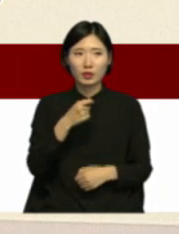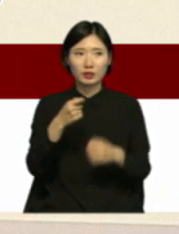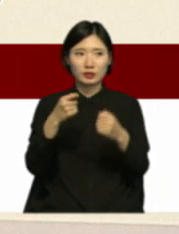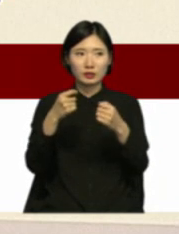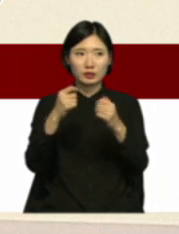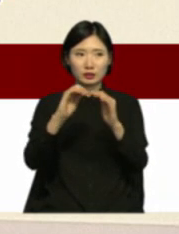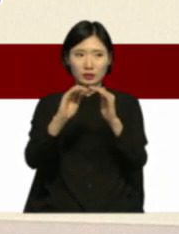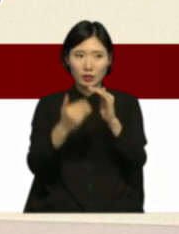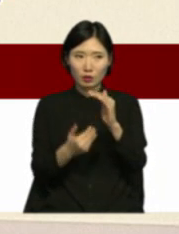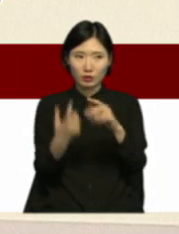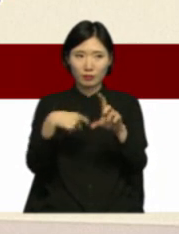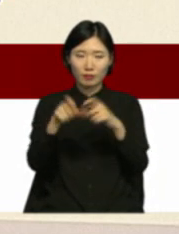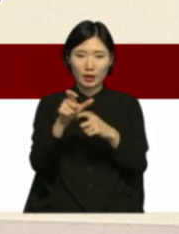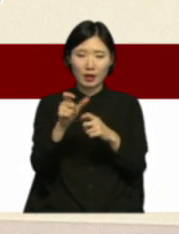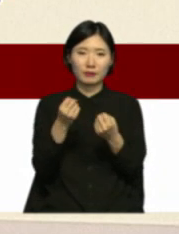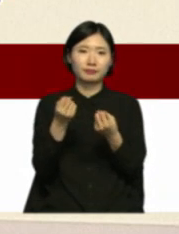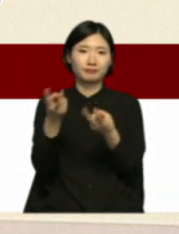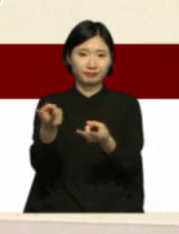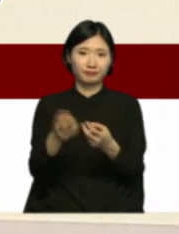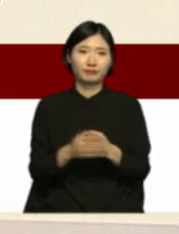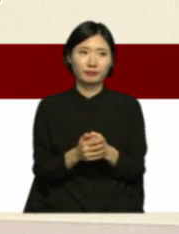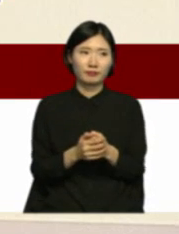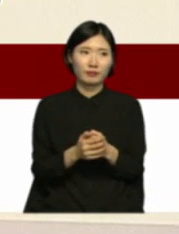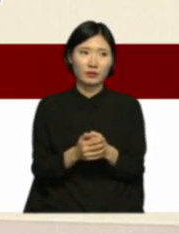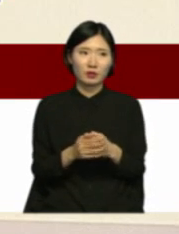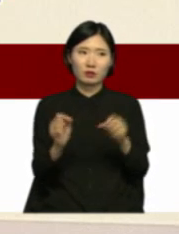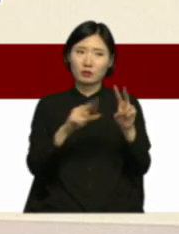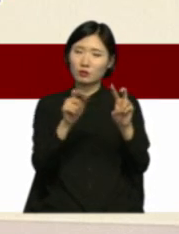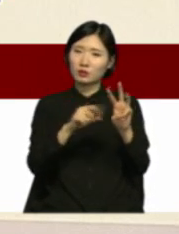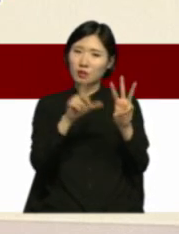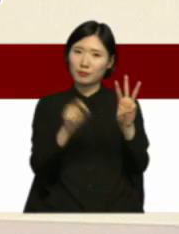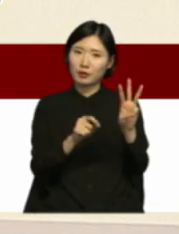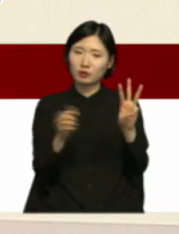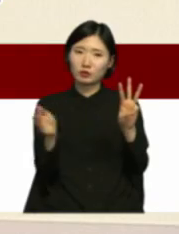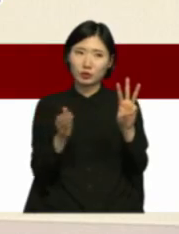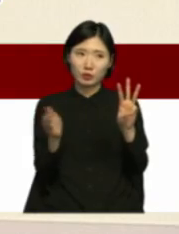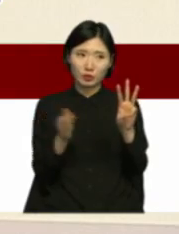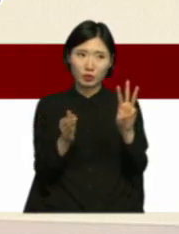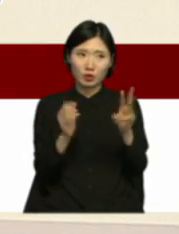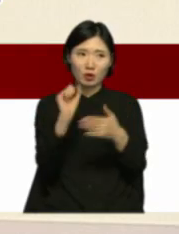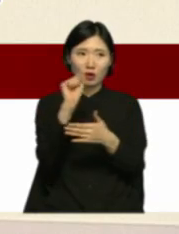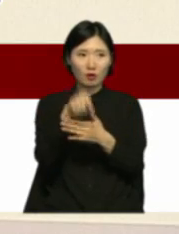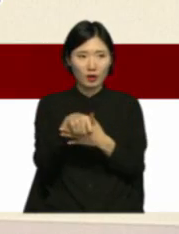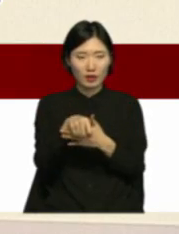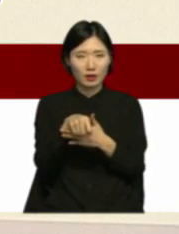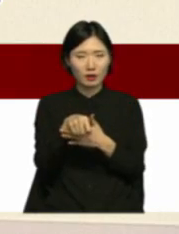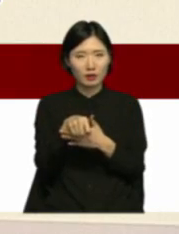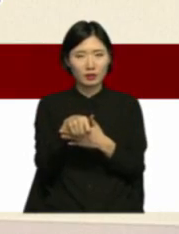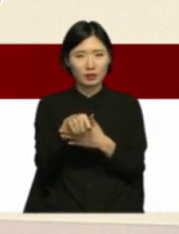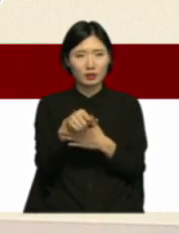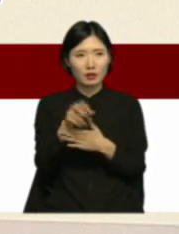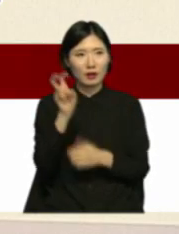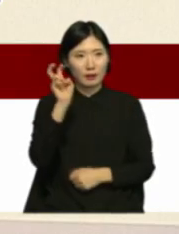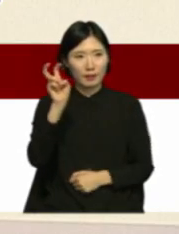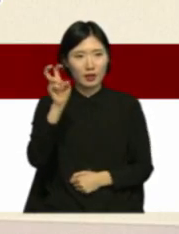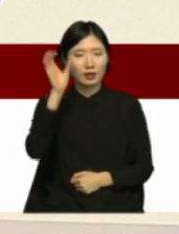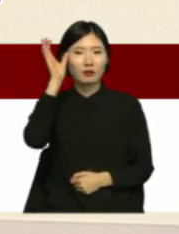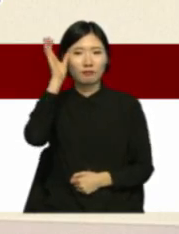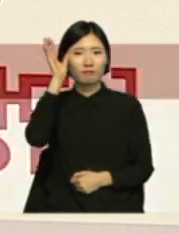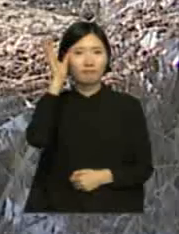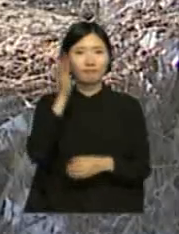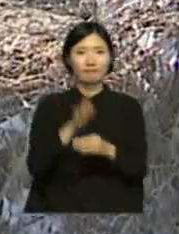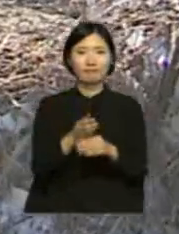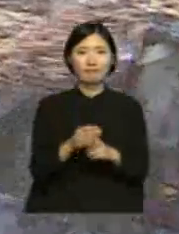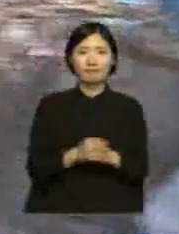해선 저기 첨부에서 올렸거든요 2월이나 한 3월 달 쯤에 지금 인간 하지 않을까 지금 저희들은 그렇게 기대를 하고